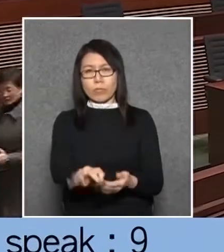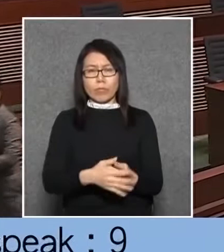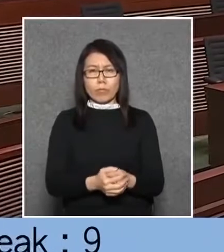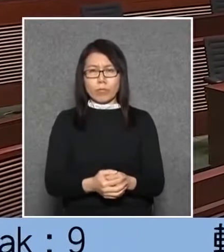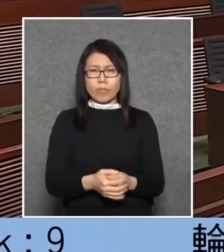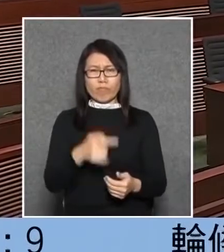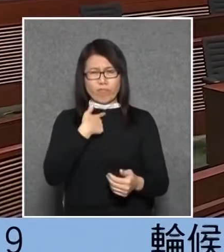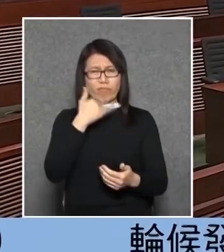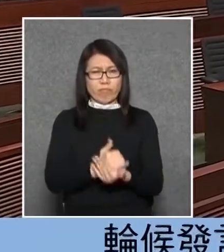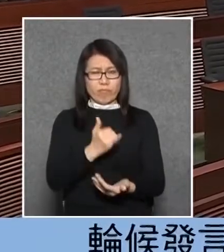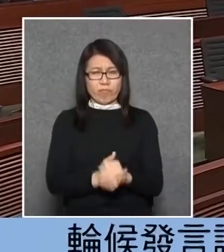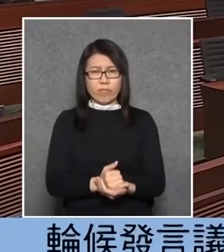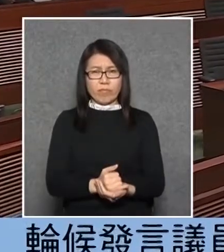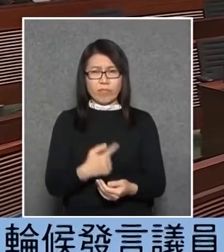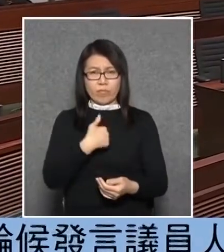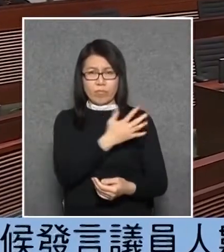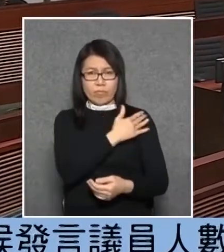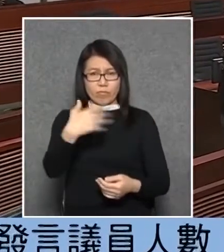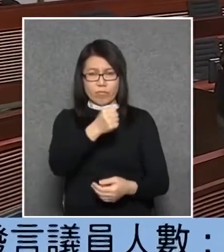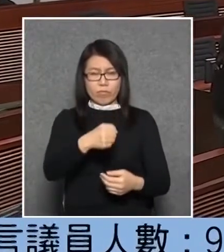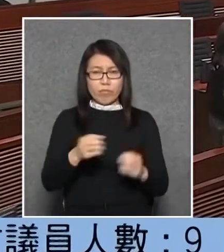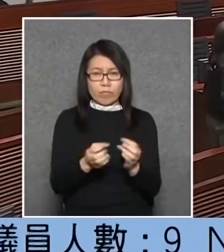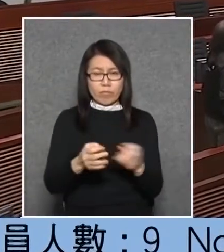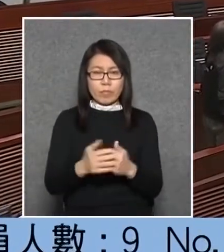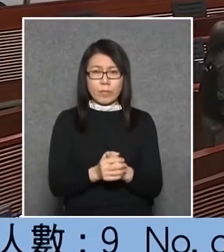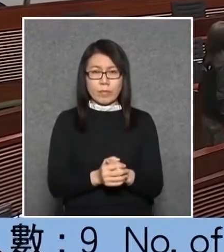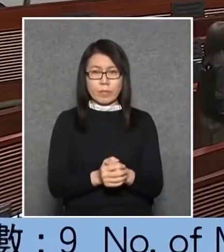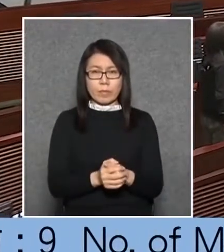你坐翻喺度，你俾我主持会议好唔好？